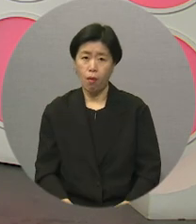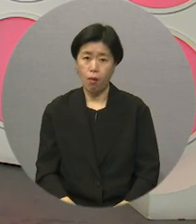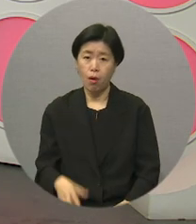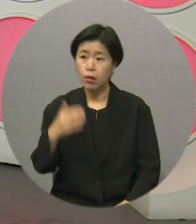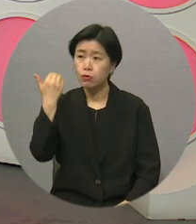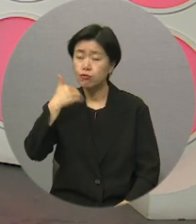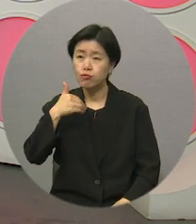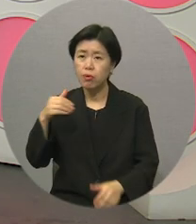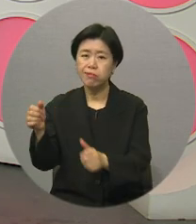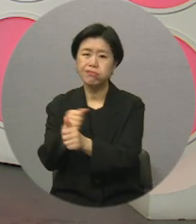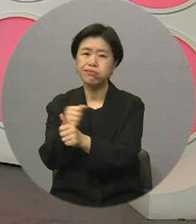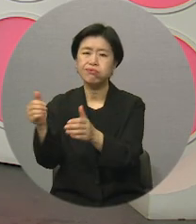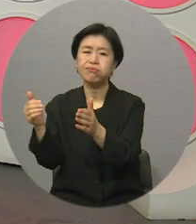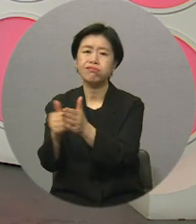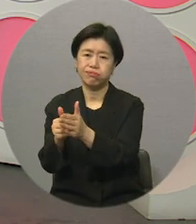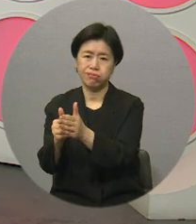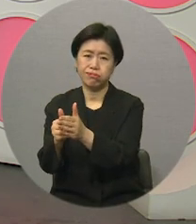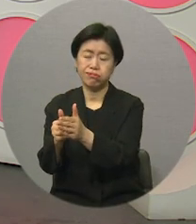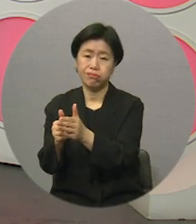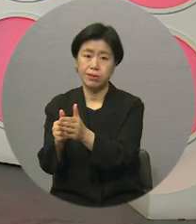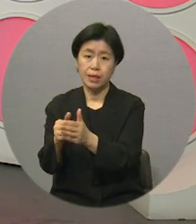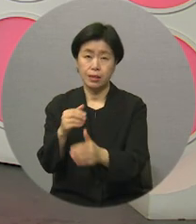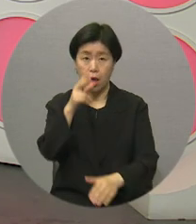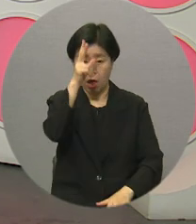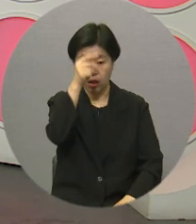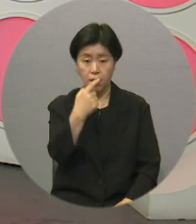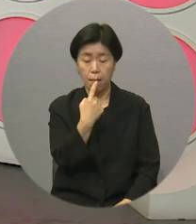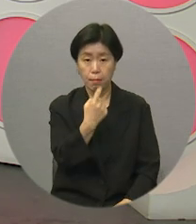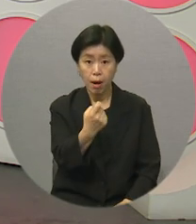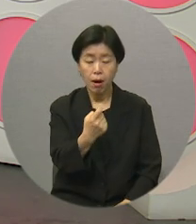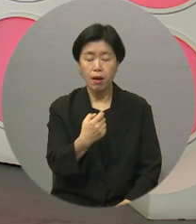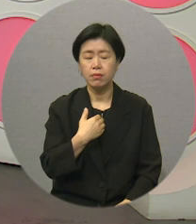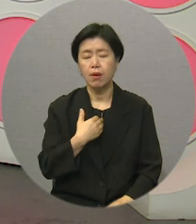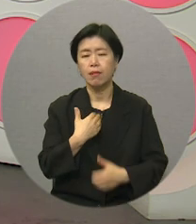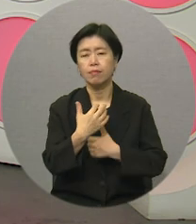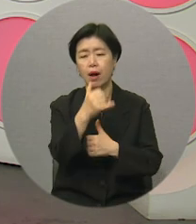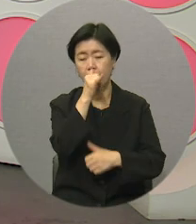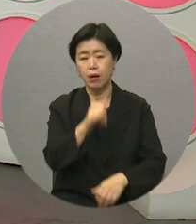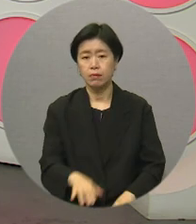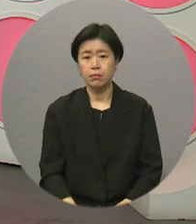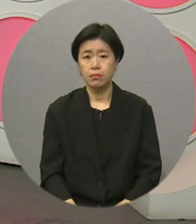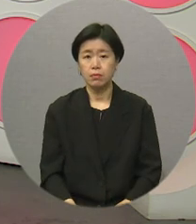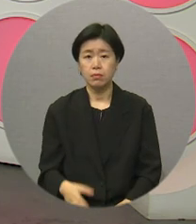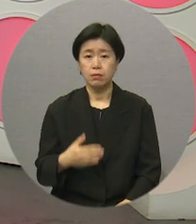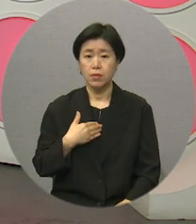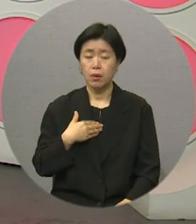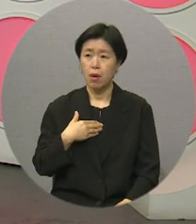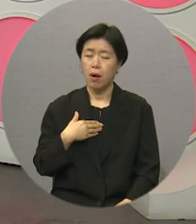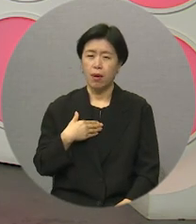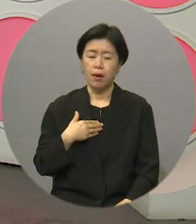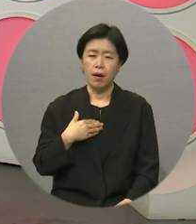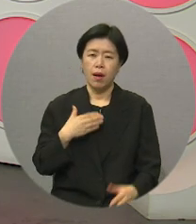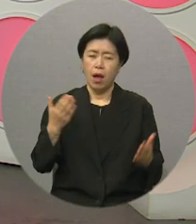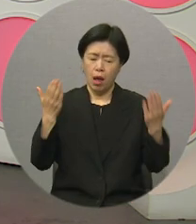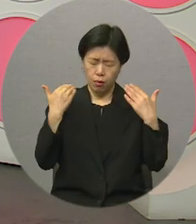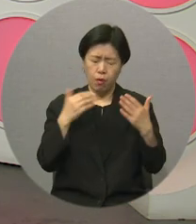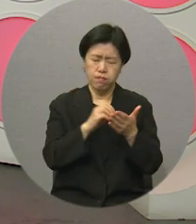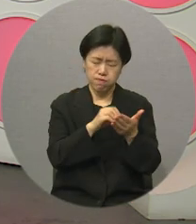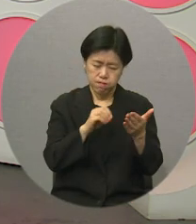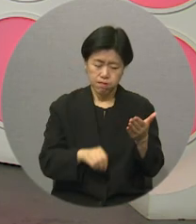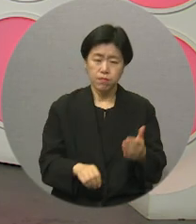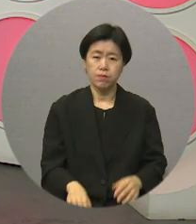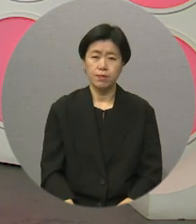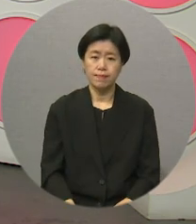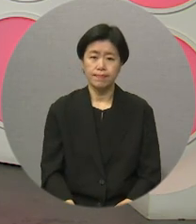학생의 부모님의 배려로 저는 처벌은 면했으나 학교는 그만두어야 했습니다. 그때부터